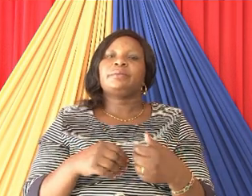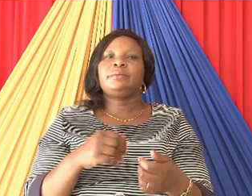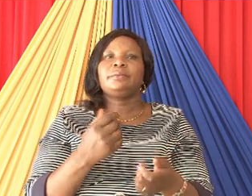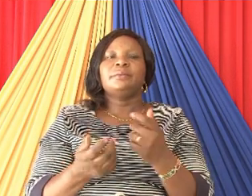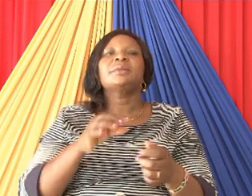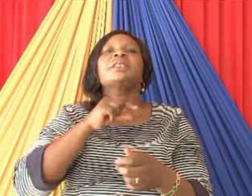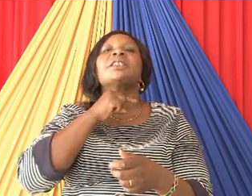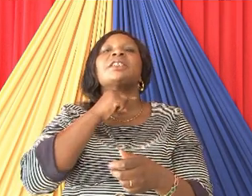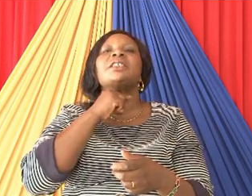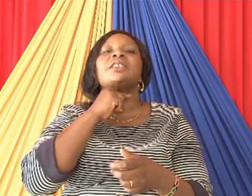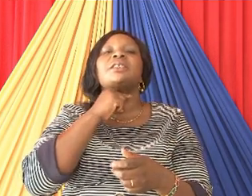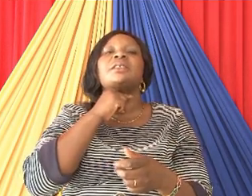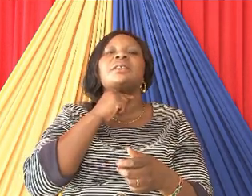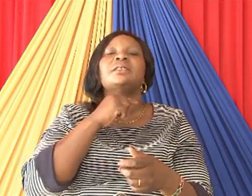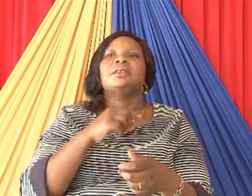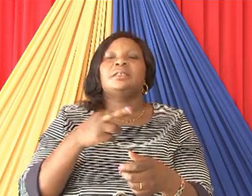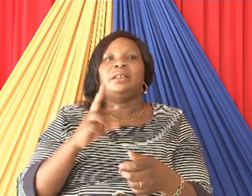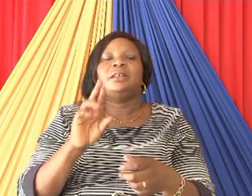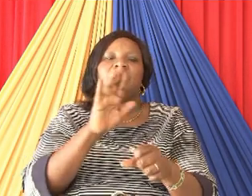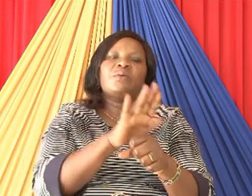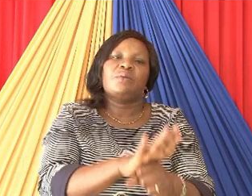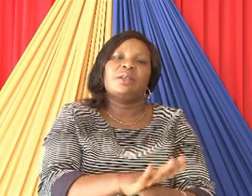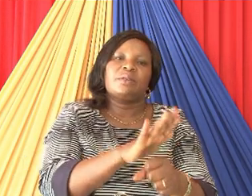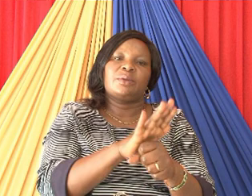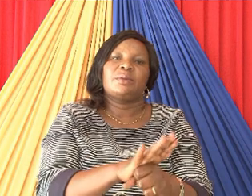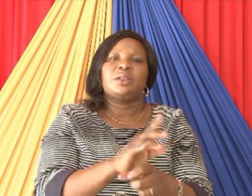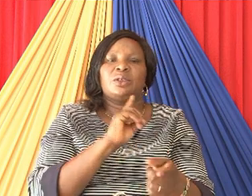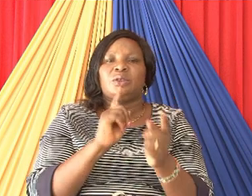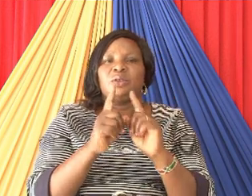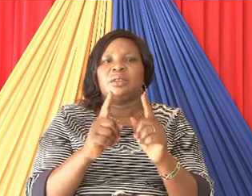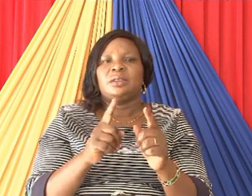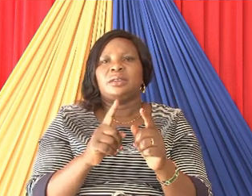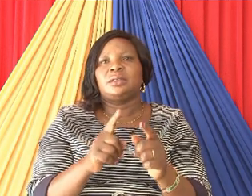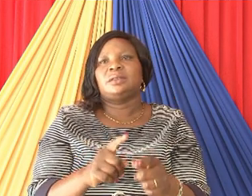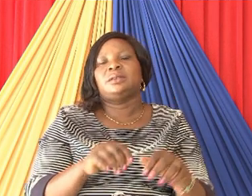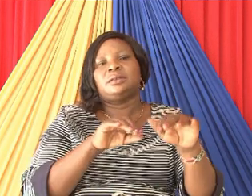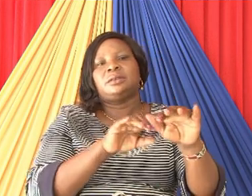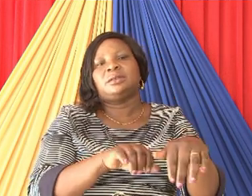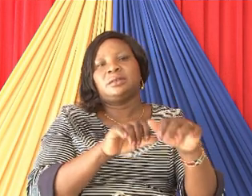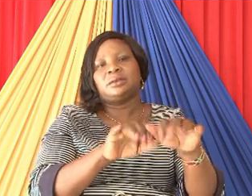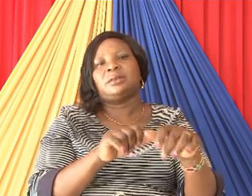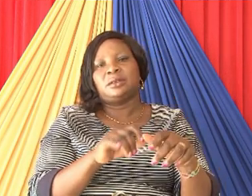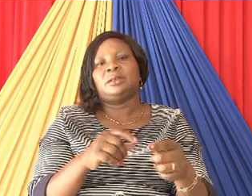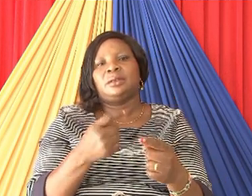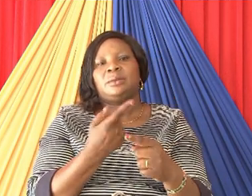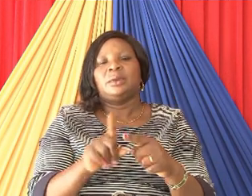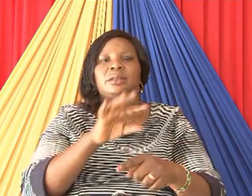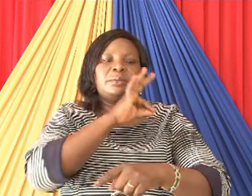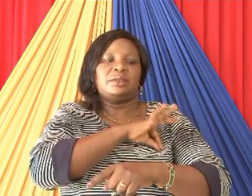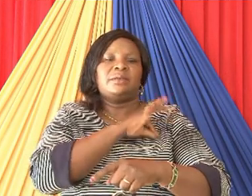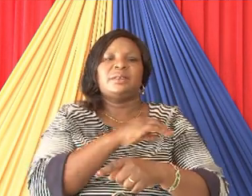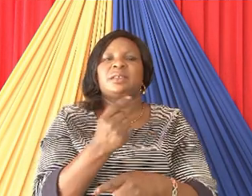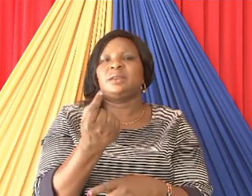ambavyo wamegandamizwa na wamefinyiliwa. Wanalima mazao yao lakini mapato inakuwa ni mapato